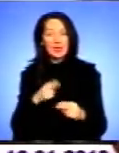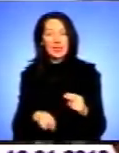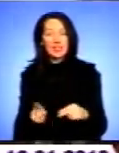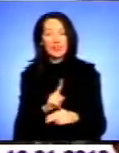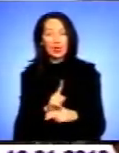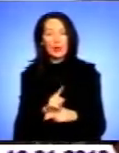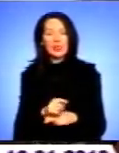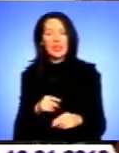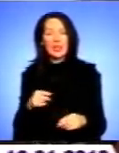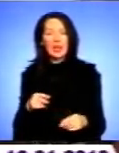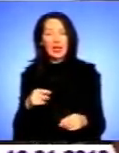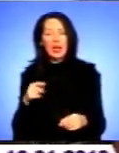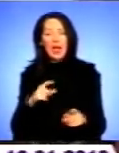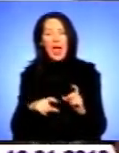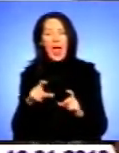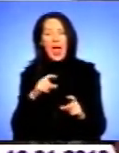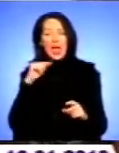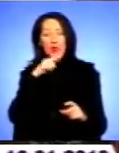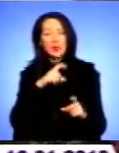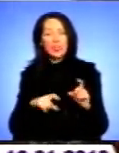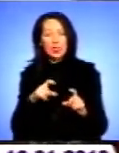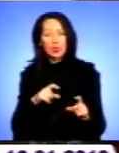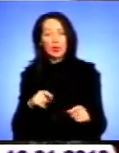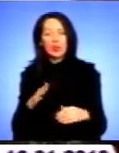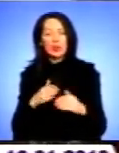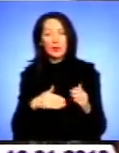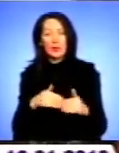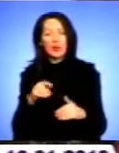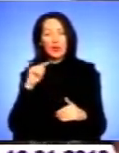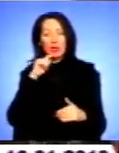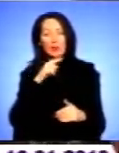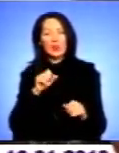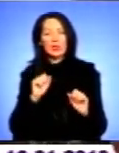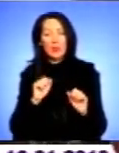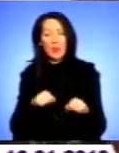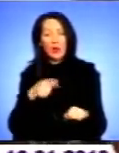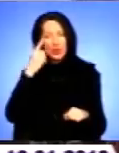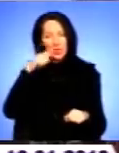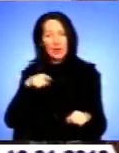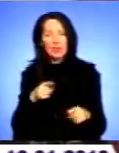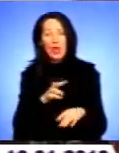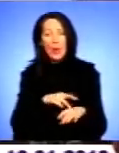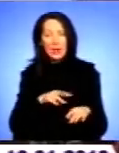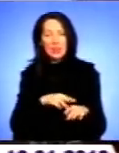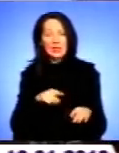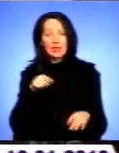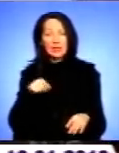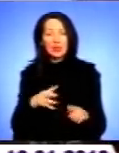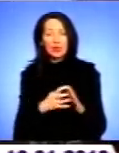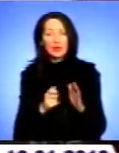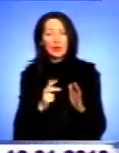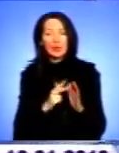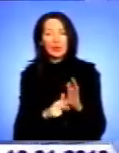Тернопільський фінансово-економічний інститут. За фахом – економіст-правознавець. В органах внутрішніх справ з 1986 року.